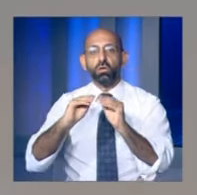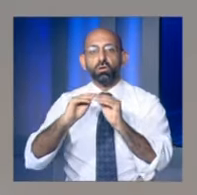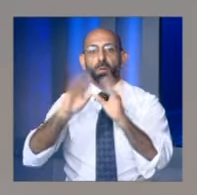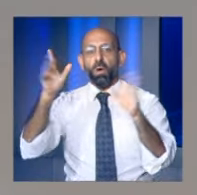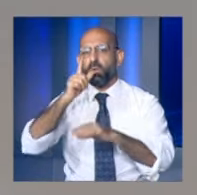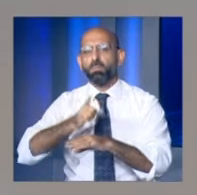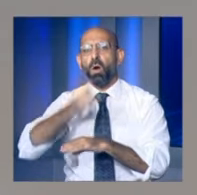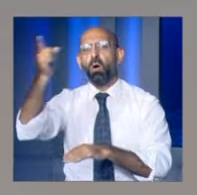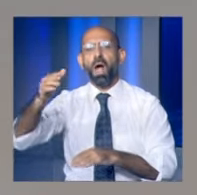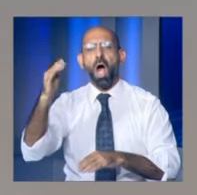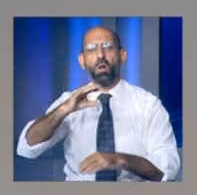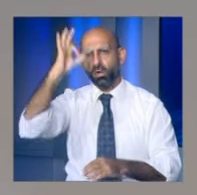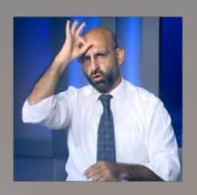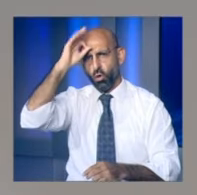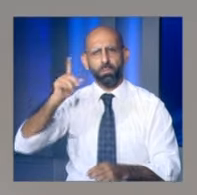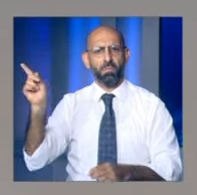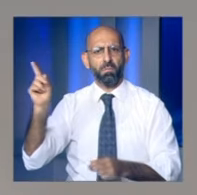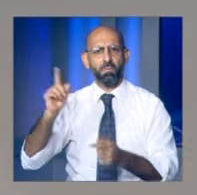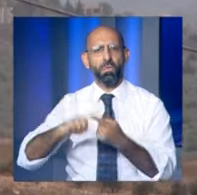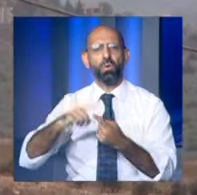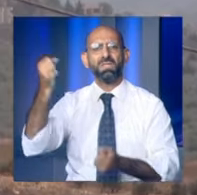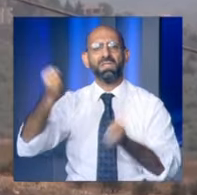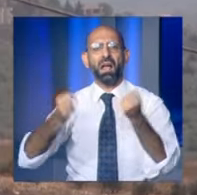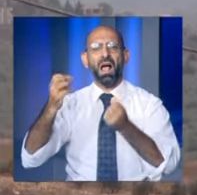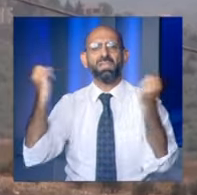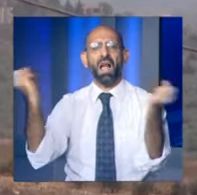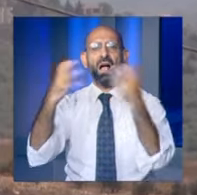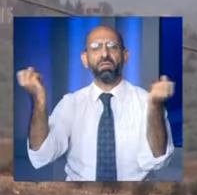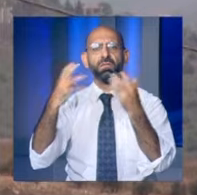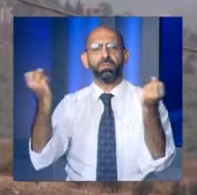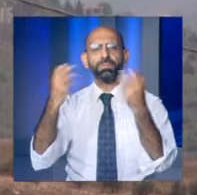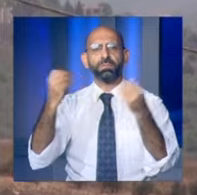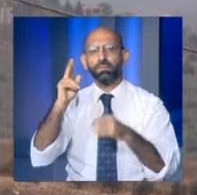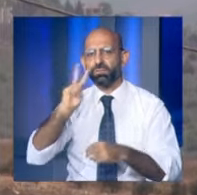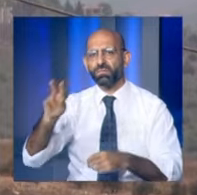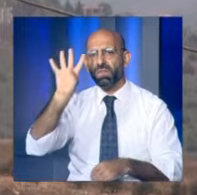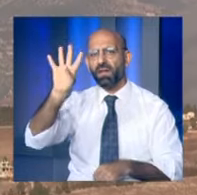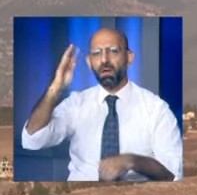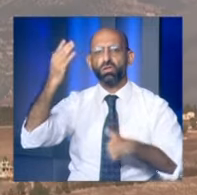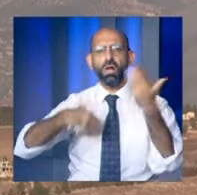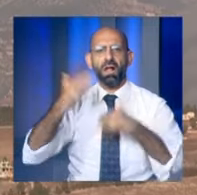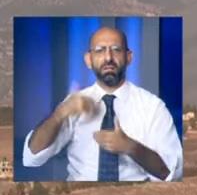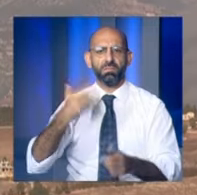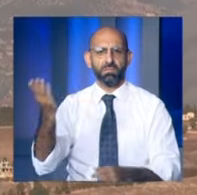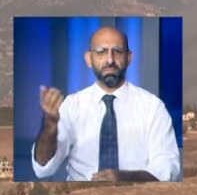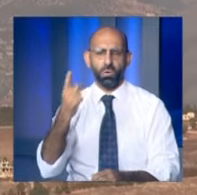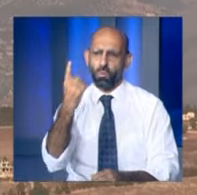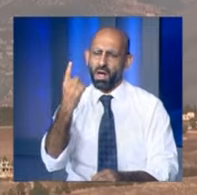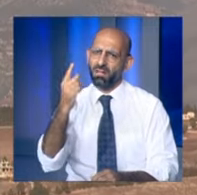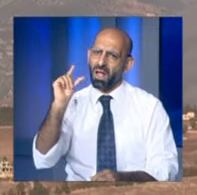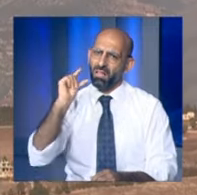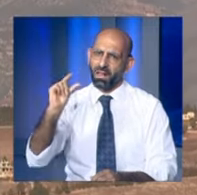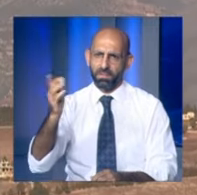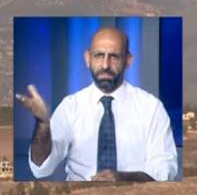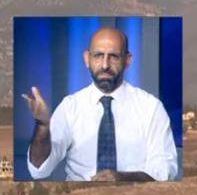ضرب بالمدفعية بلدة حولة، كذلك نفذ غارات على طير حرفة وعلى سيارة إسعاف في مجد السلم، ما أسفر عن 4 جرحى